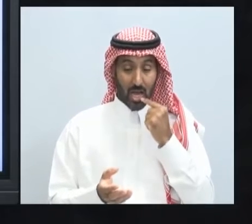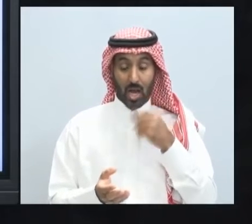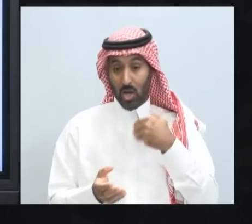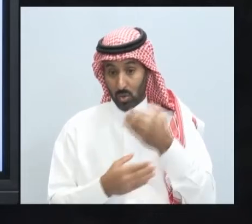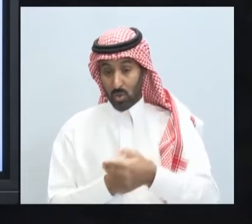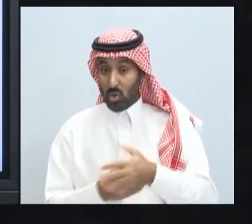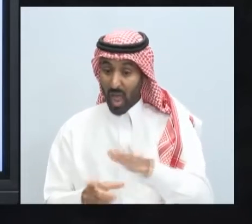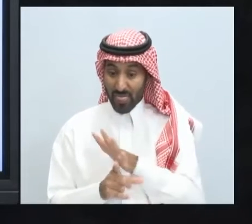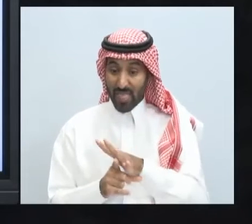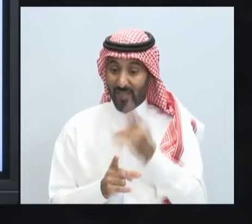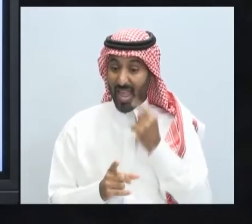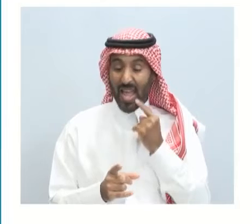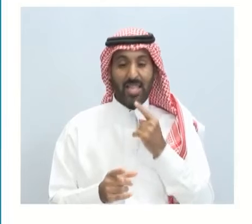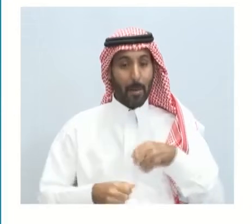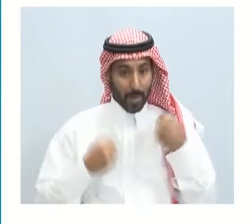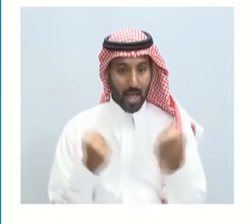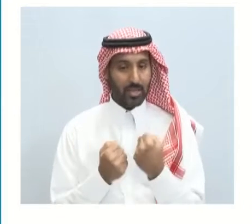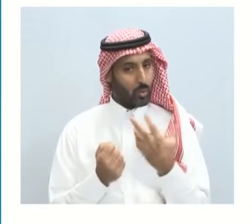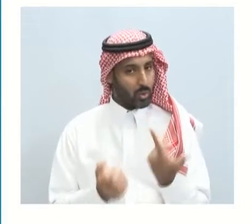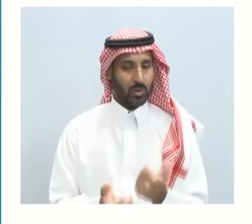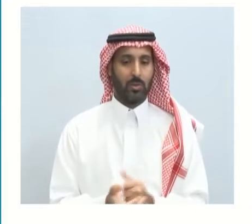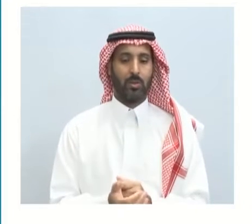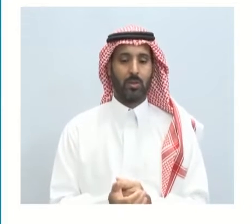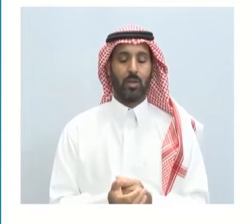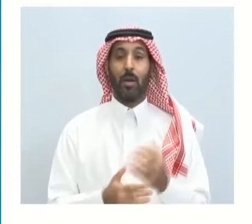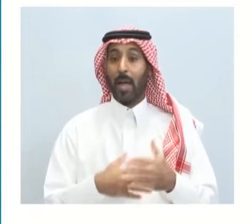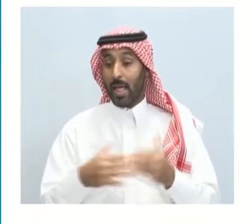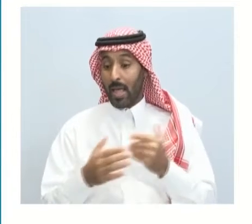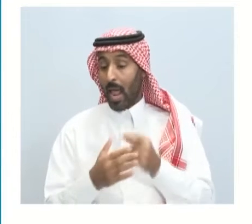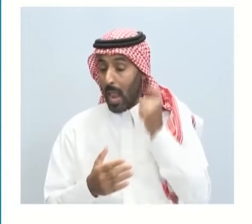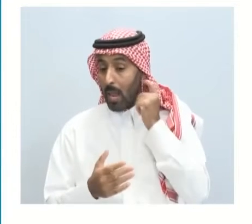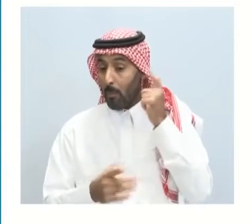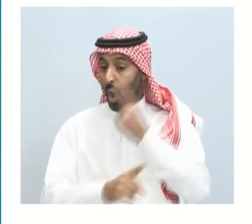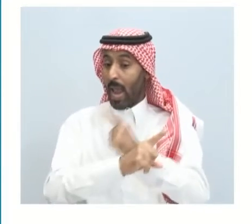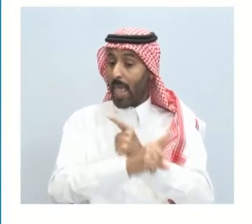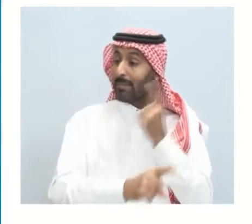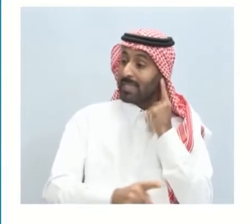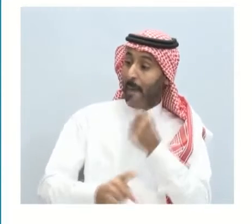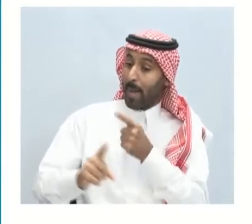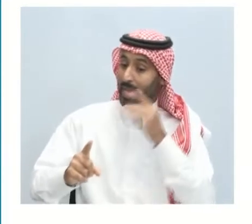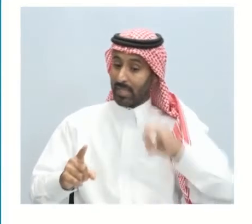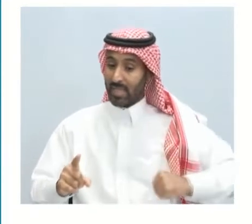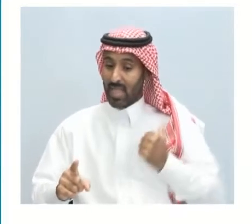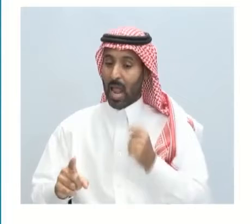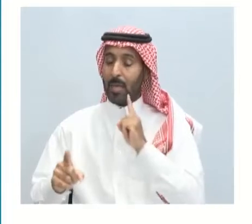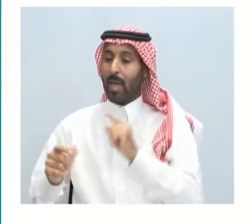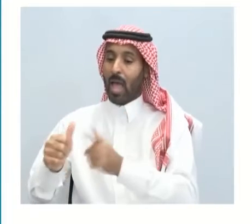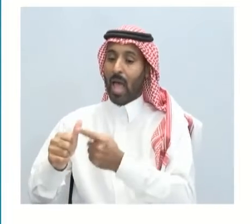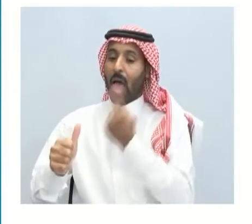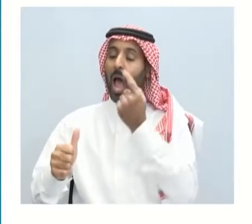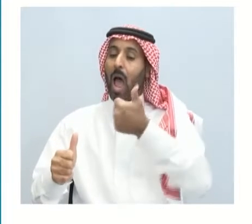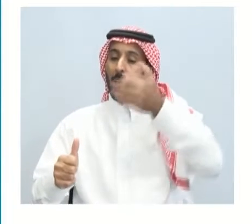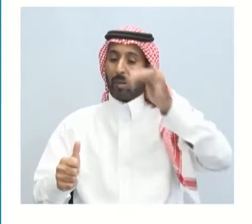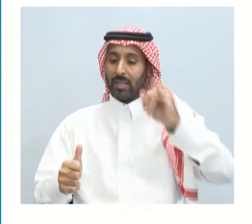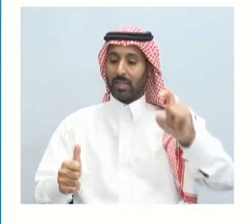وما هي مهارات العلم سمع المعلم حديث الطالبين احمد وبدر عن واجب